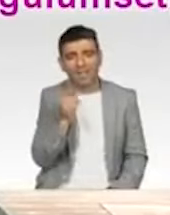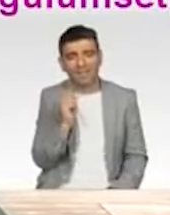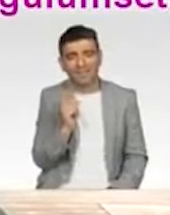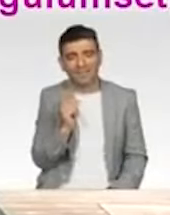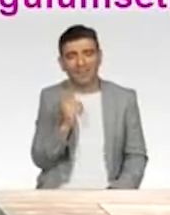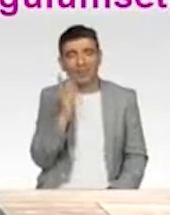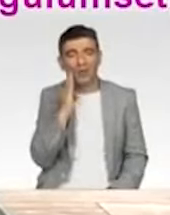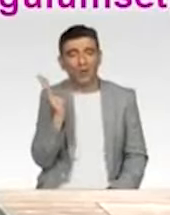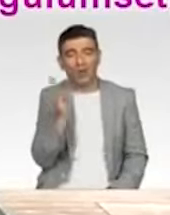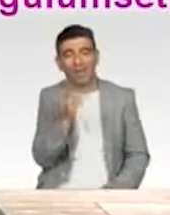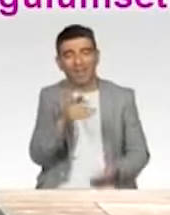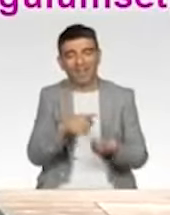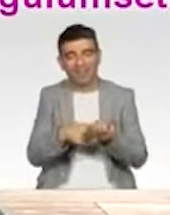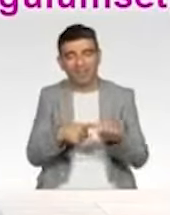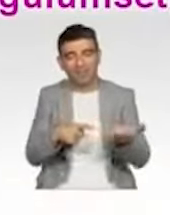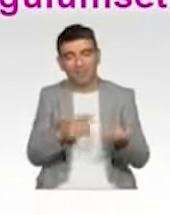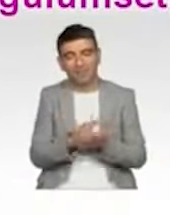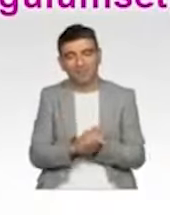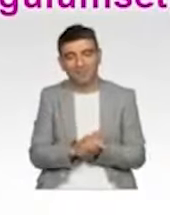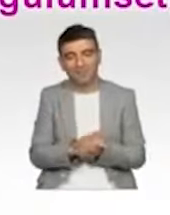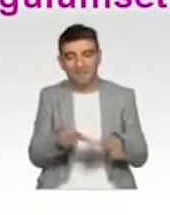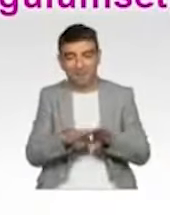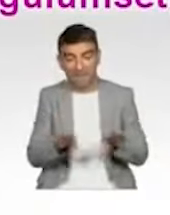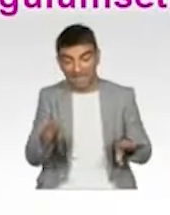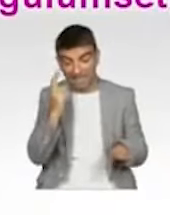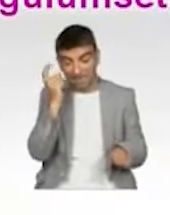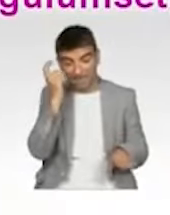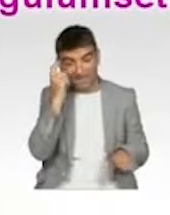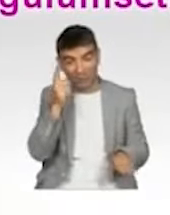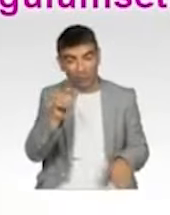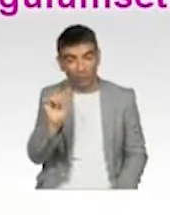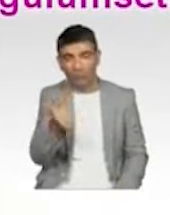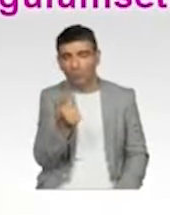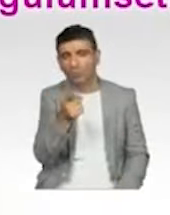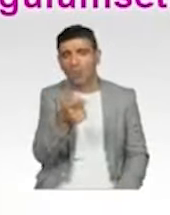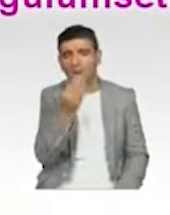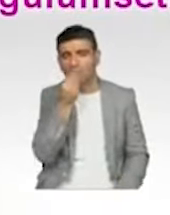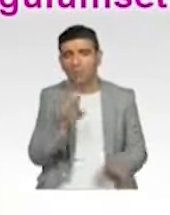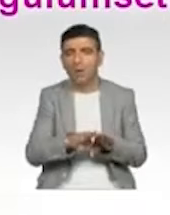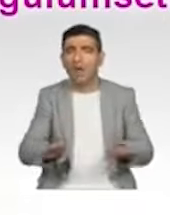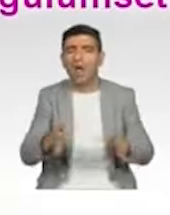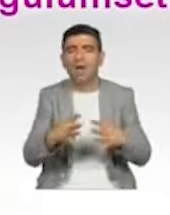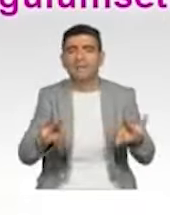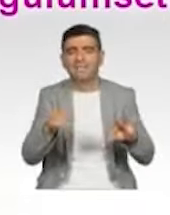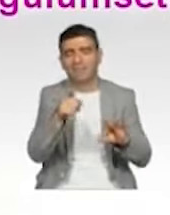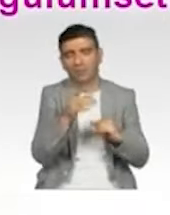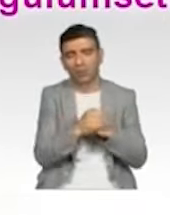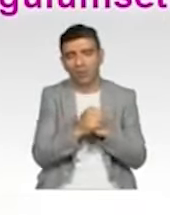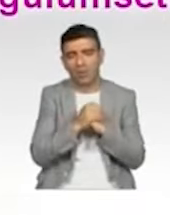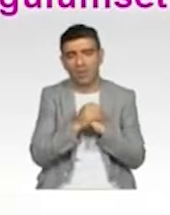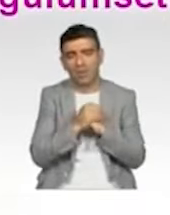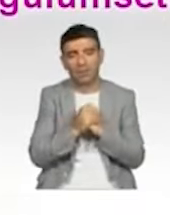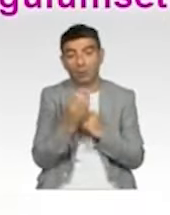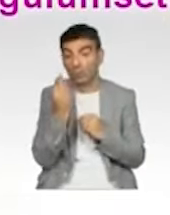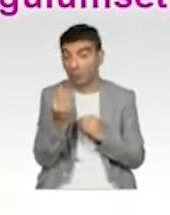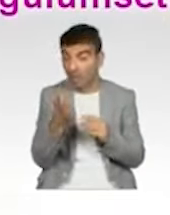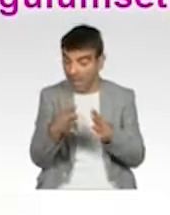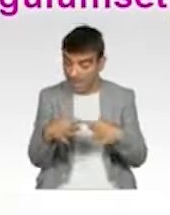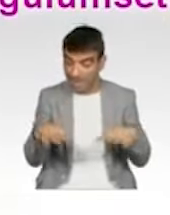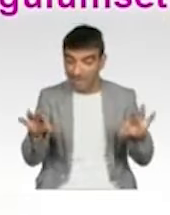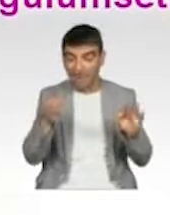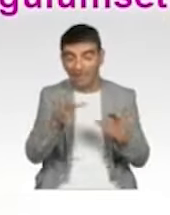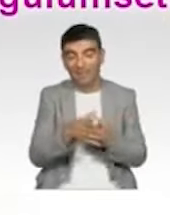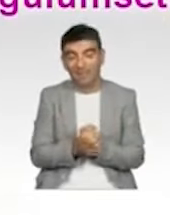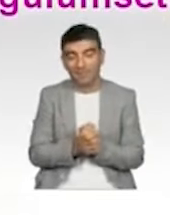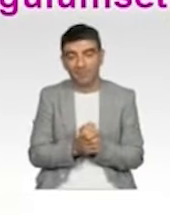Tokat kebabı yapıyoruz. Evet. Masa başı. Efsane sofralar hazırlıyorlardı. Çok tabii sağ olsunlar. Çok güzel hazırlanıyorlardı.